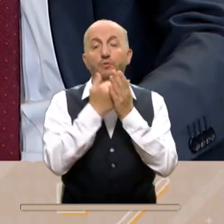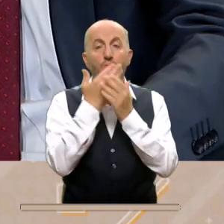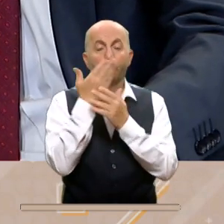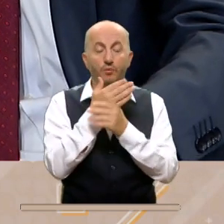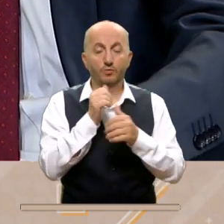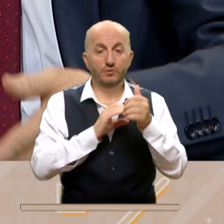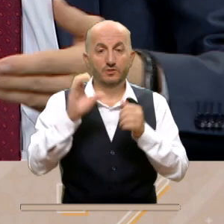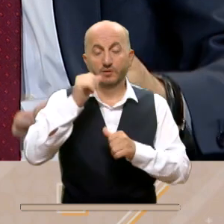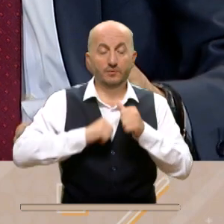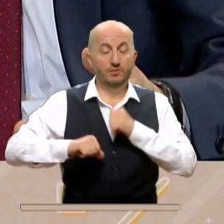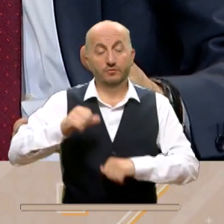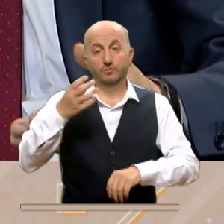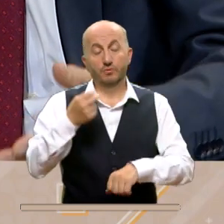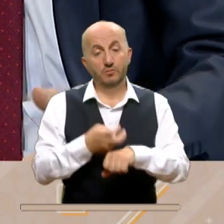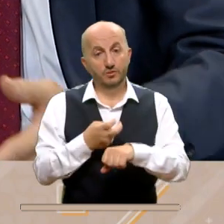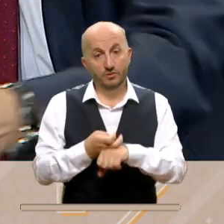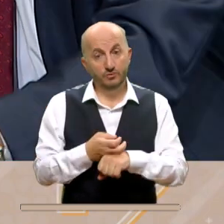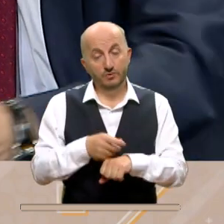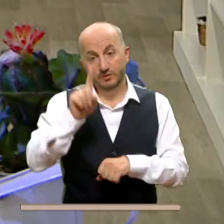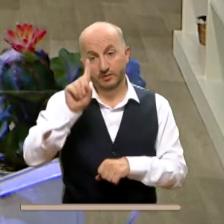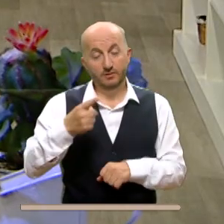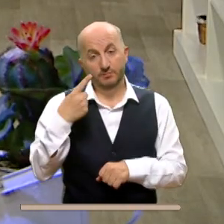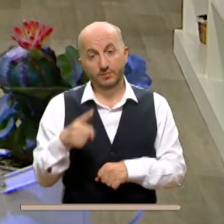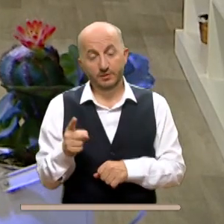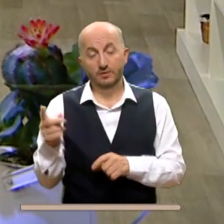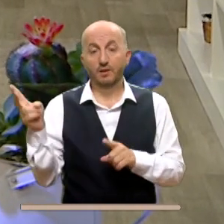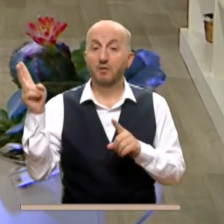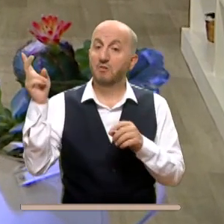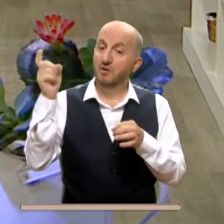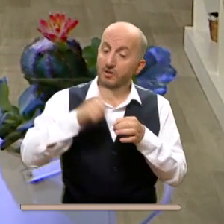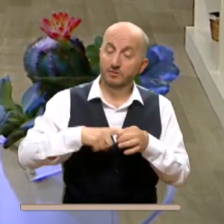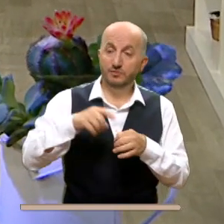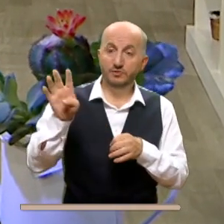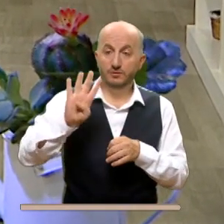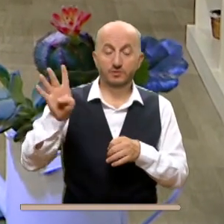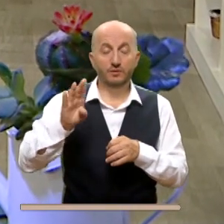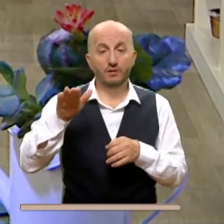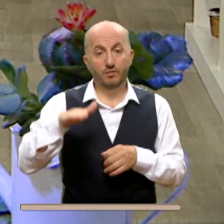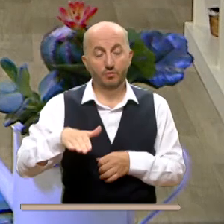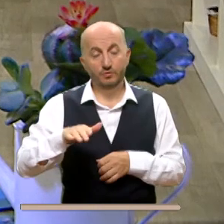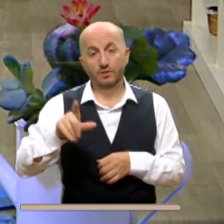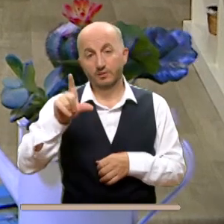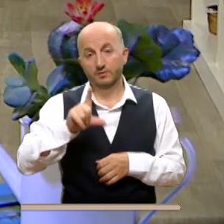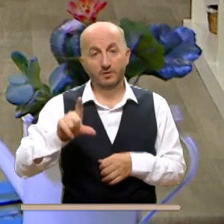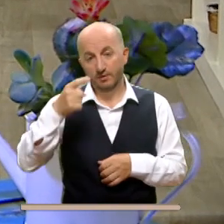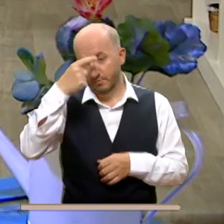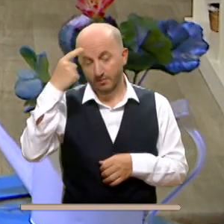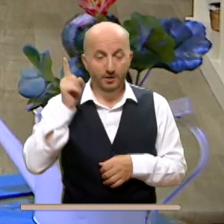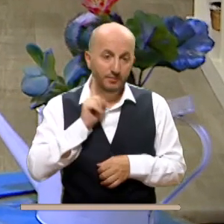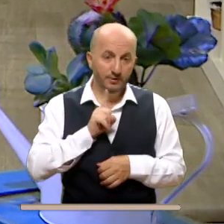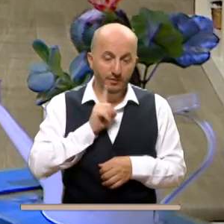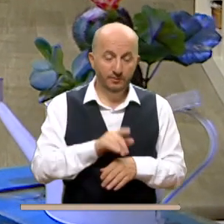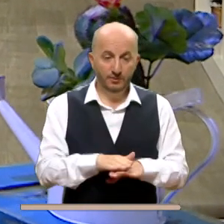öğrencimiz. Çok başarılı çocuklar. İlk 1000'de yerleşmiş 40 tane öğrenci. Lise tahsilinde belli bir İngilizce altyapıları